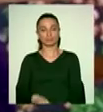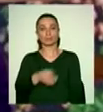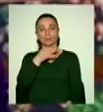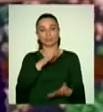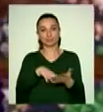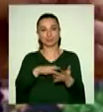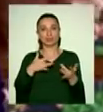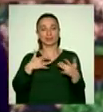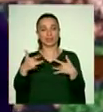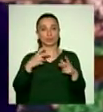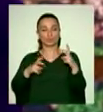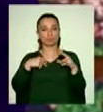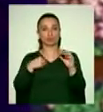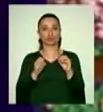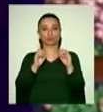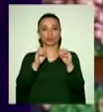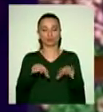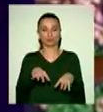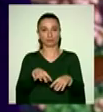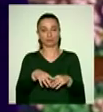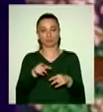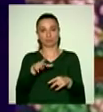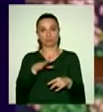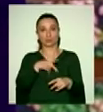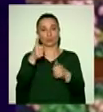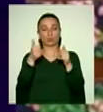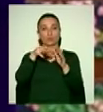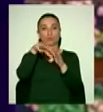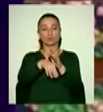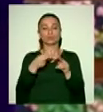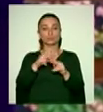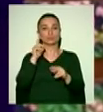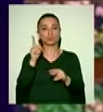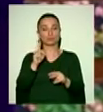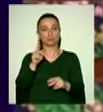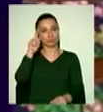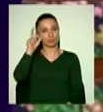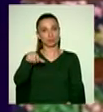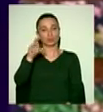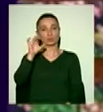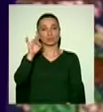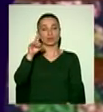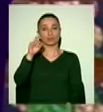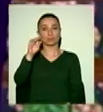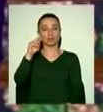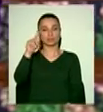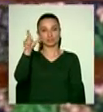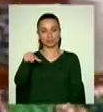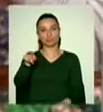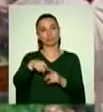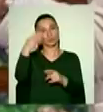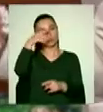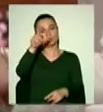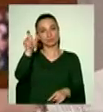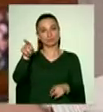მე თეატრალურში ჩავაბარე. იქ იყო კონკურსი, იმიტომ რომ ბატონო ნუგზარელო რთკიპანიძე და